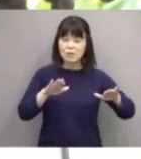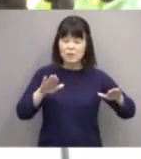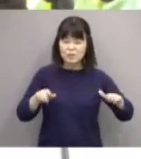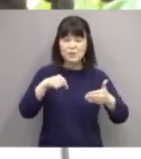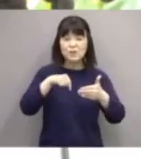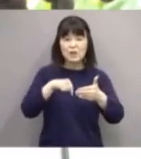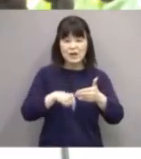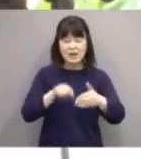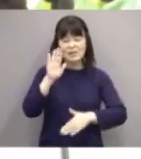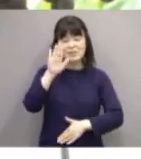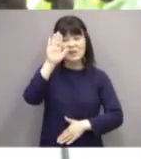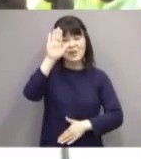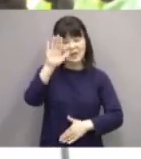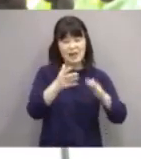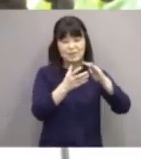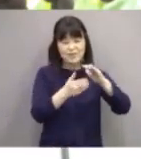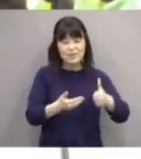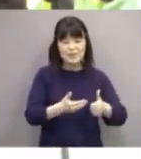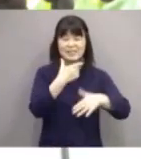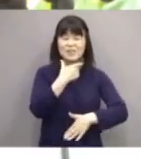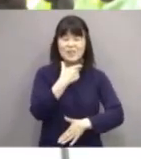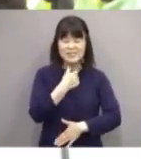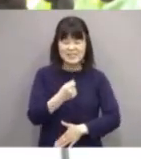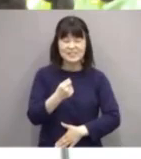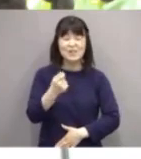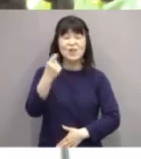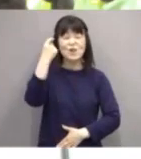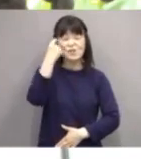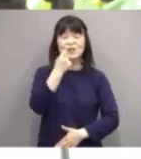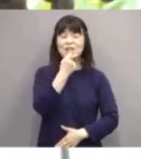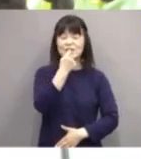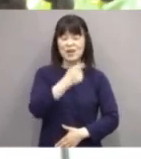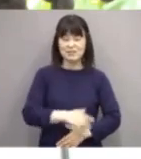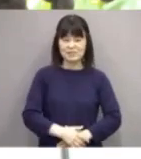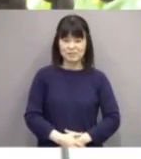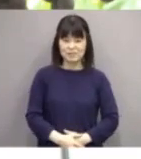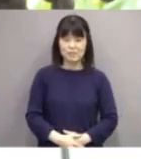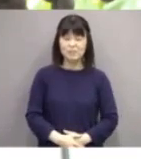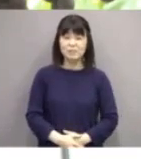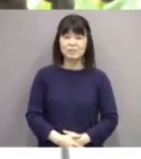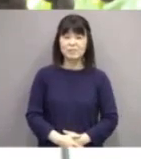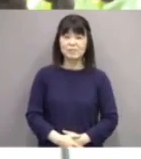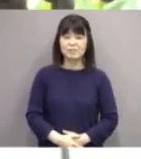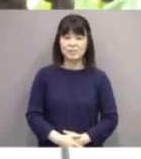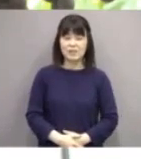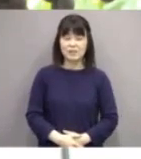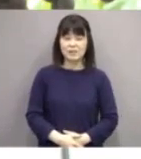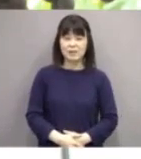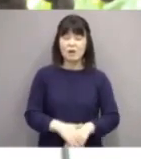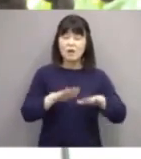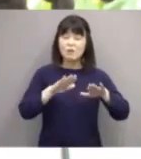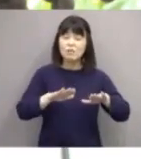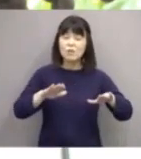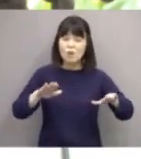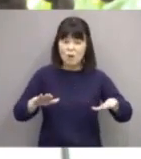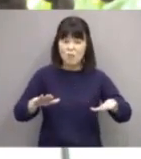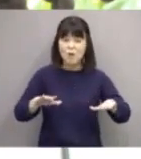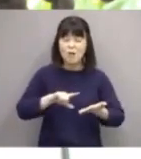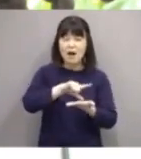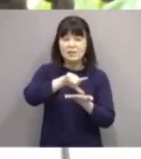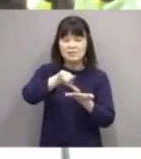人でもブドウの後継者が出てくると嬉しいなと思いでやってますね。はい、地域の宝というか、子ど